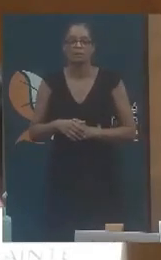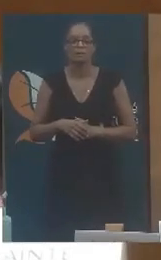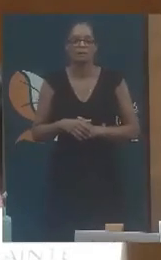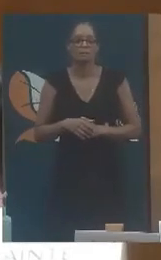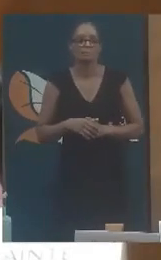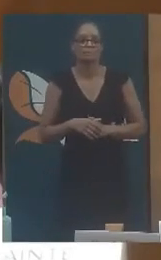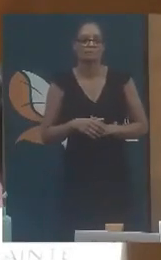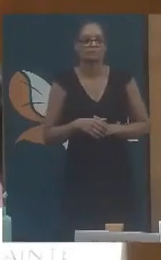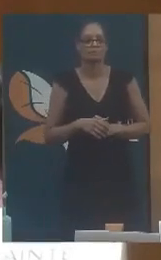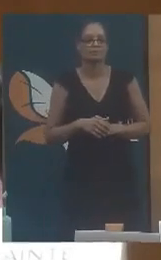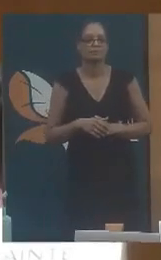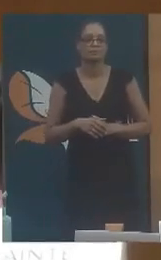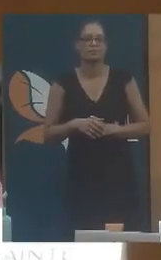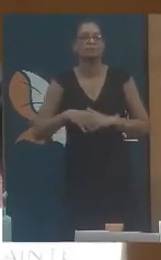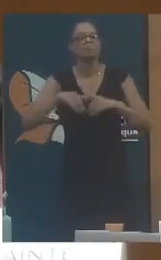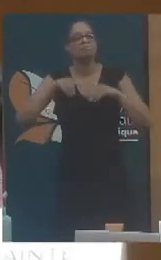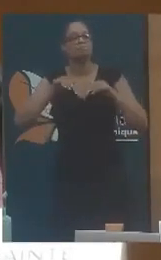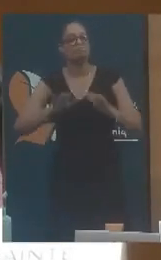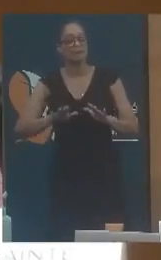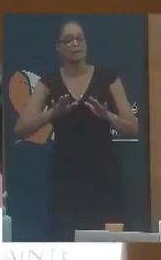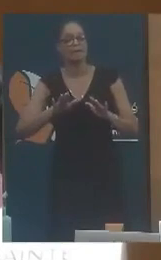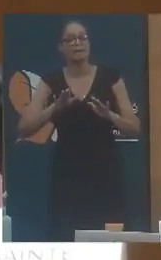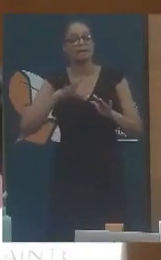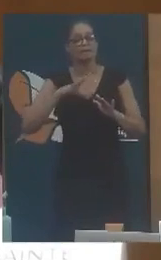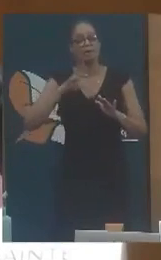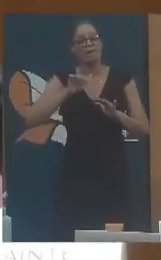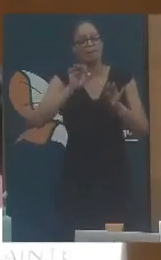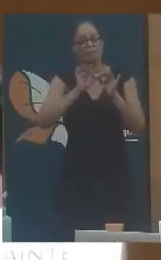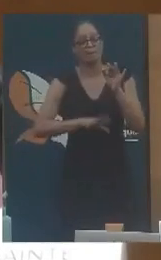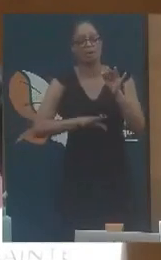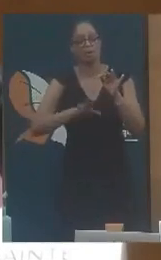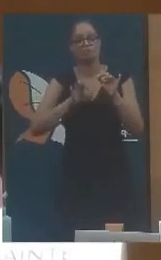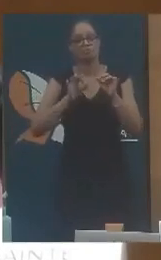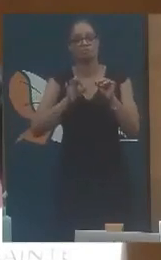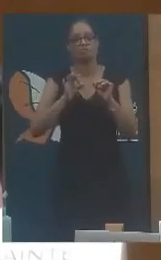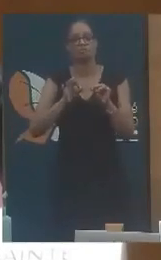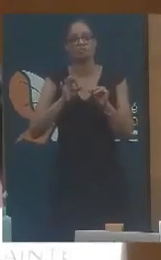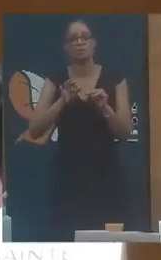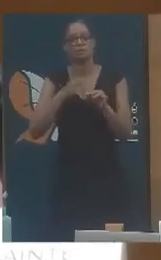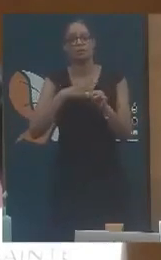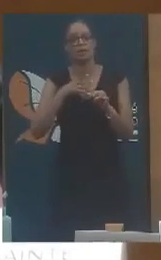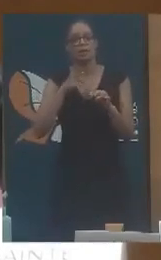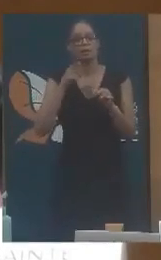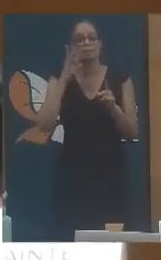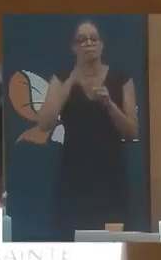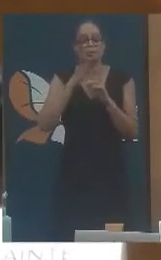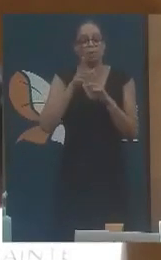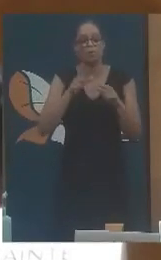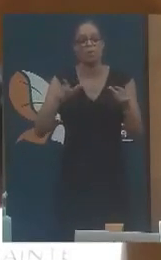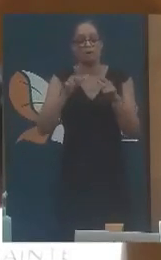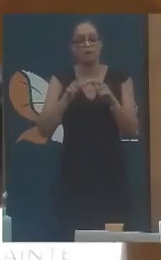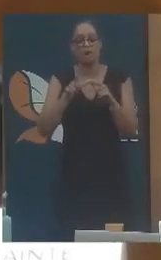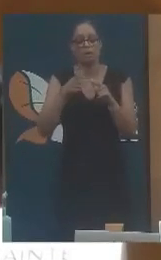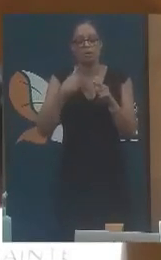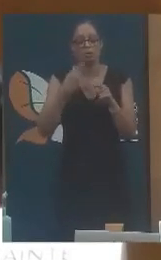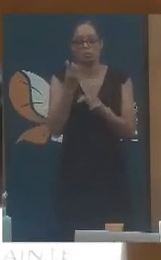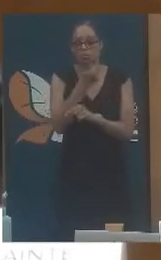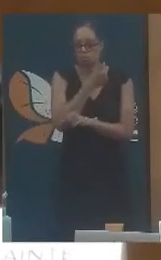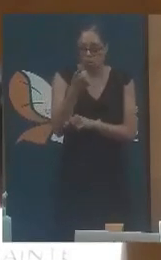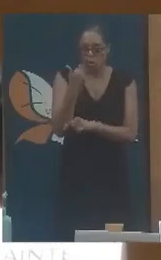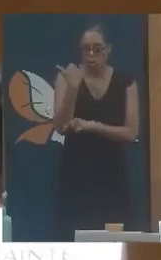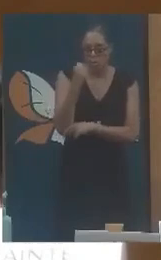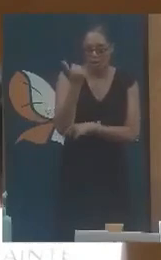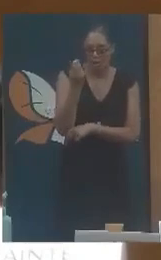terrain. Mais en tout cas, il y a le bilan, puisque heureusement pour ces commissions locales, nous ne sommes pas les seuls financeurs. Peut-être